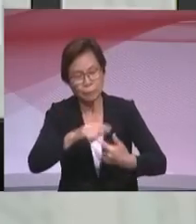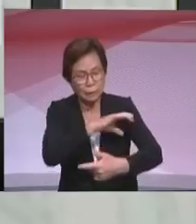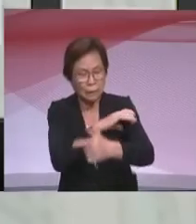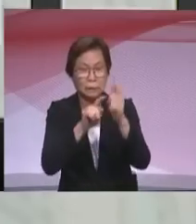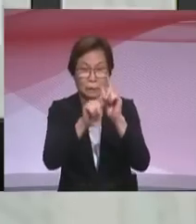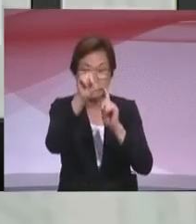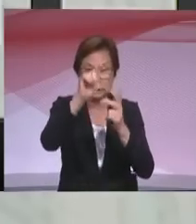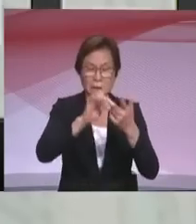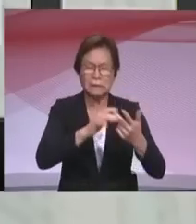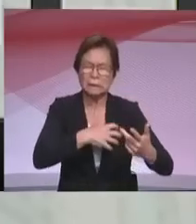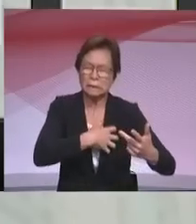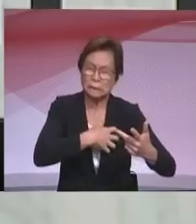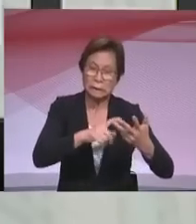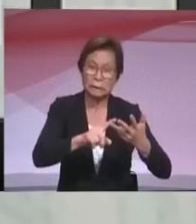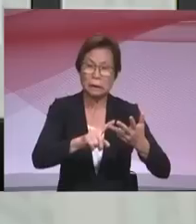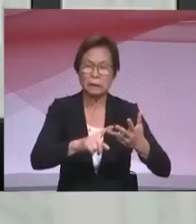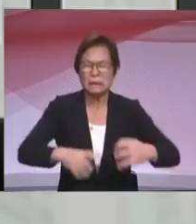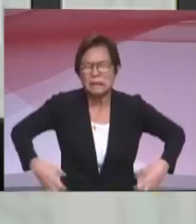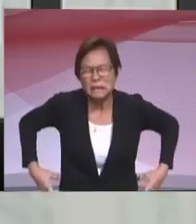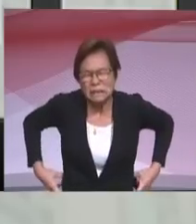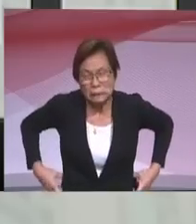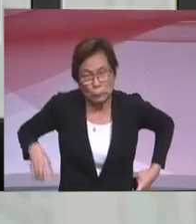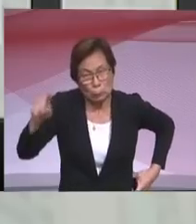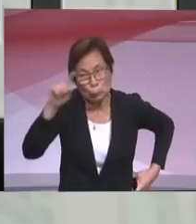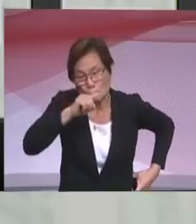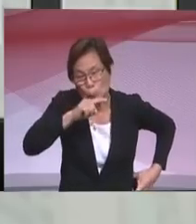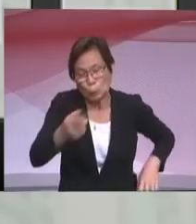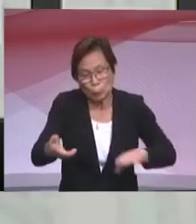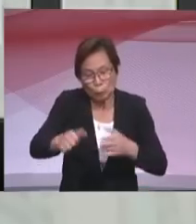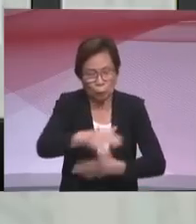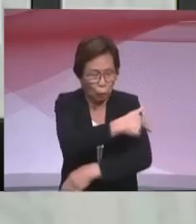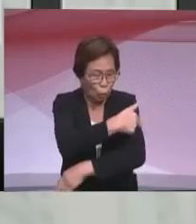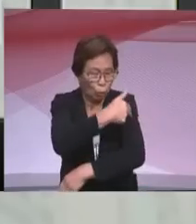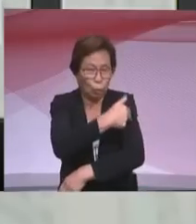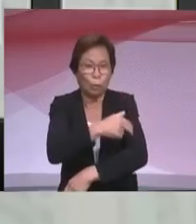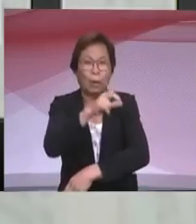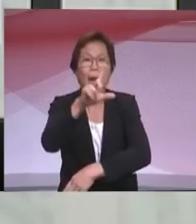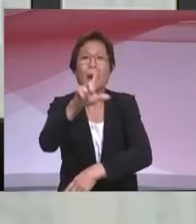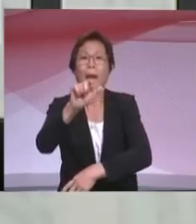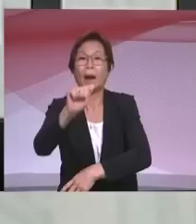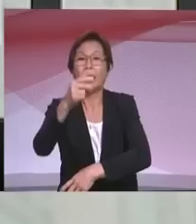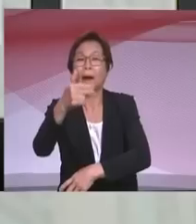tinggi, penyakit jantung dan penyakit buah pinggang kronik. Beliau meninggal di Hospital Lahad Datu.